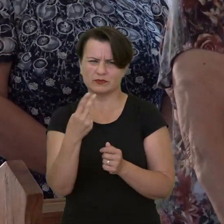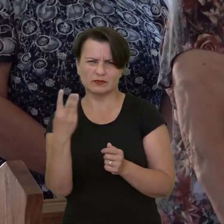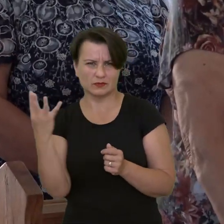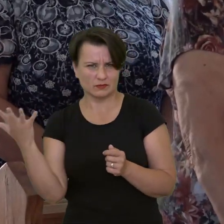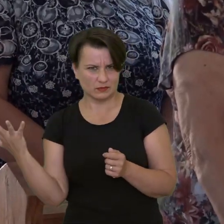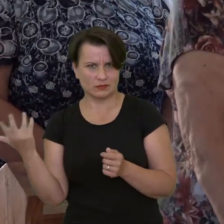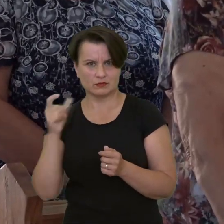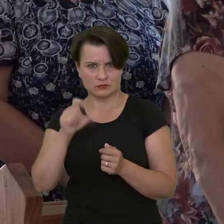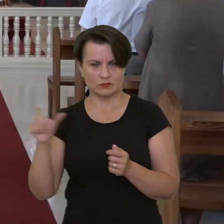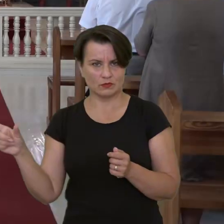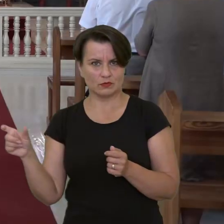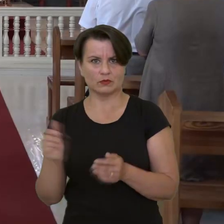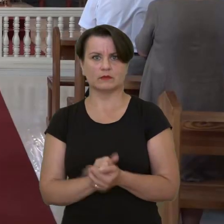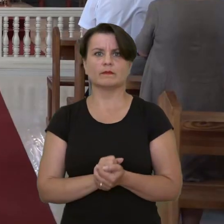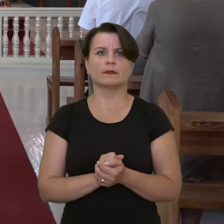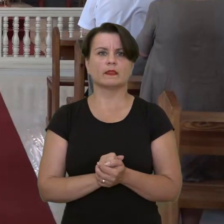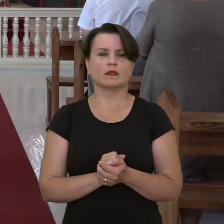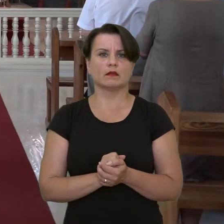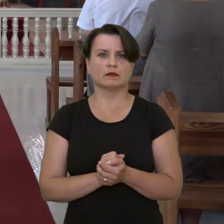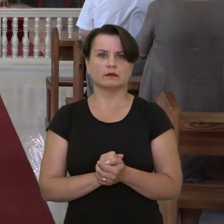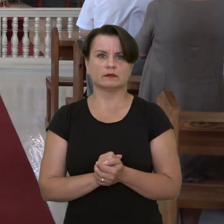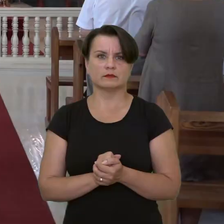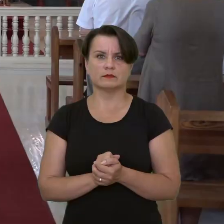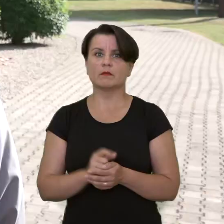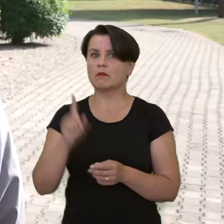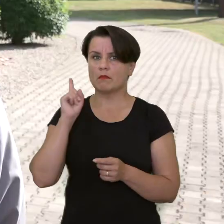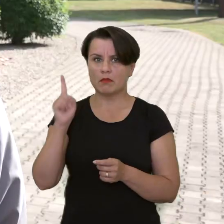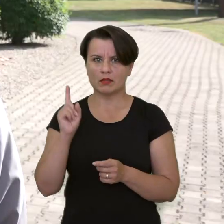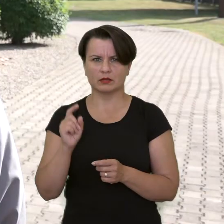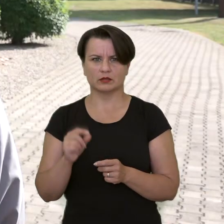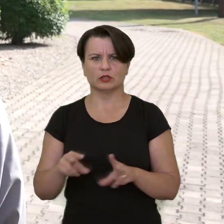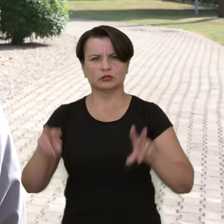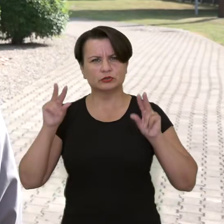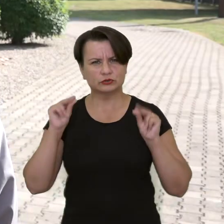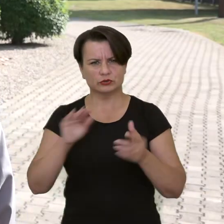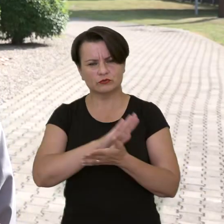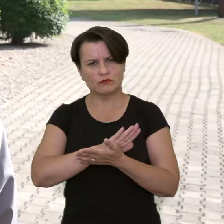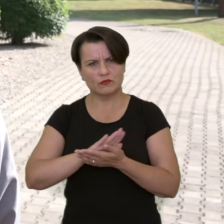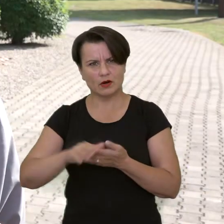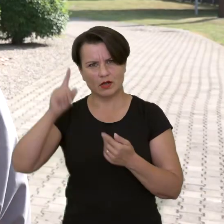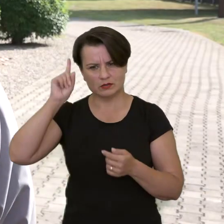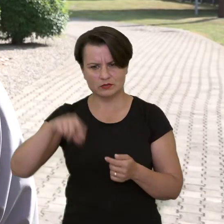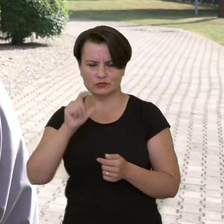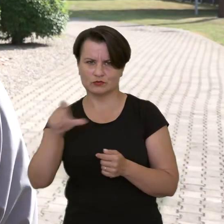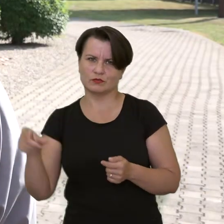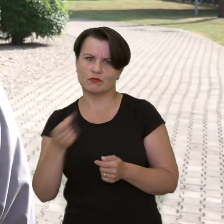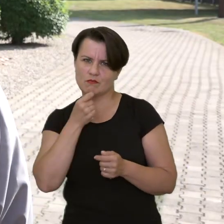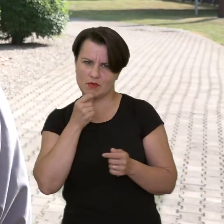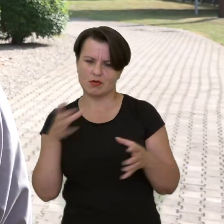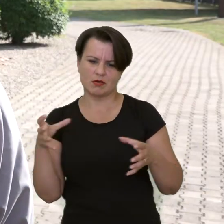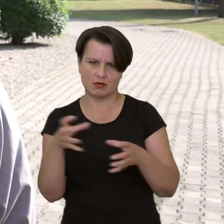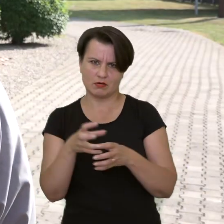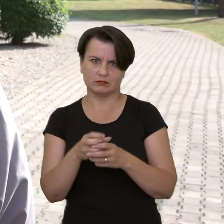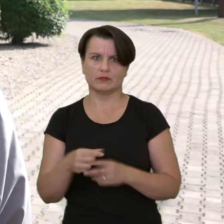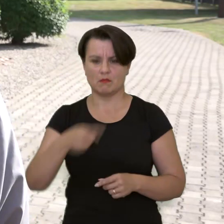jeigu žvelgtumėm į tos dalykus. Tačiau iš tikrųjų tokių gyvai tikinčiųjų yra mažiau. Ir